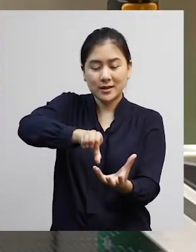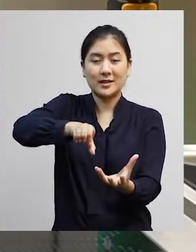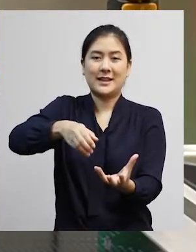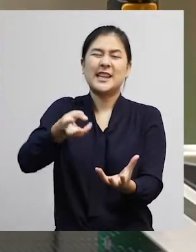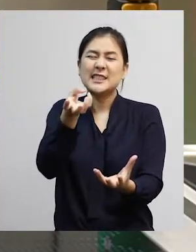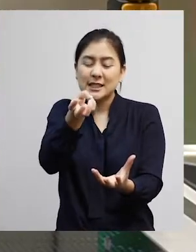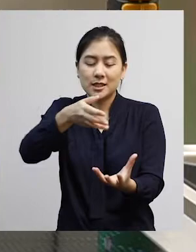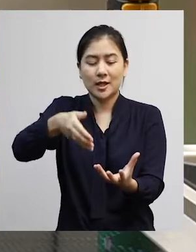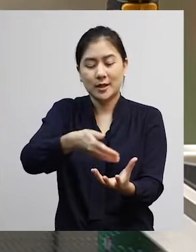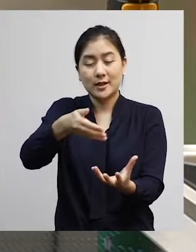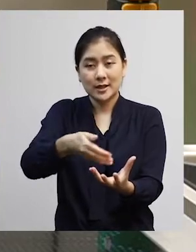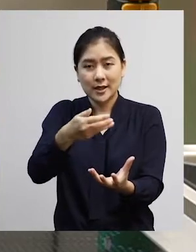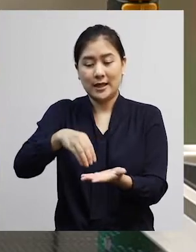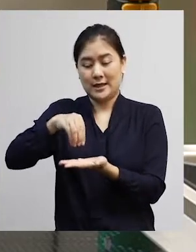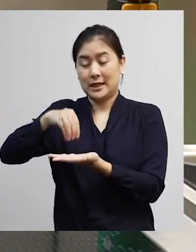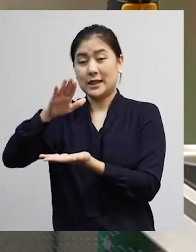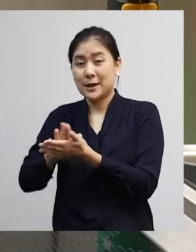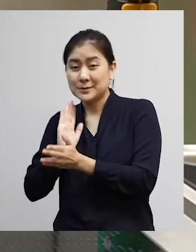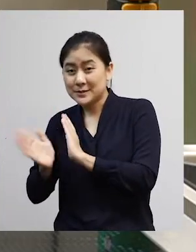ะ